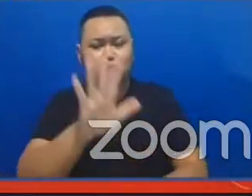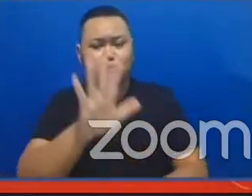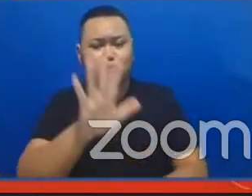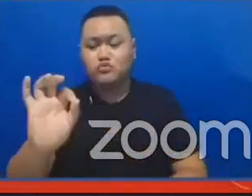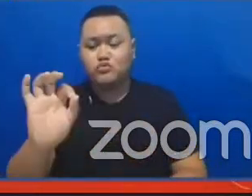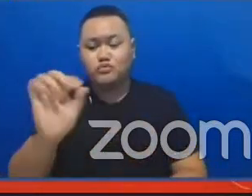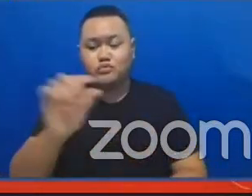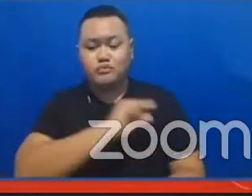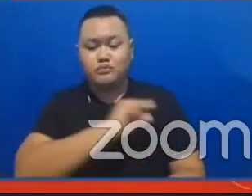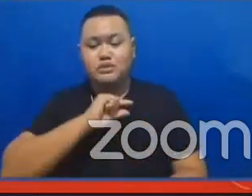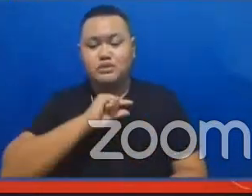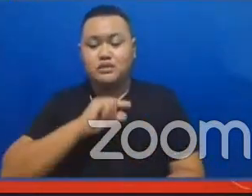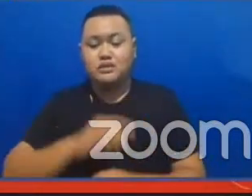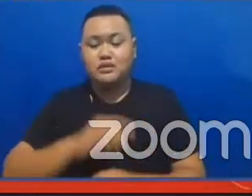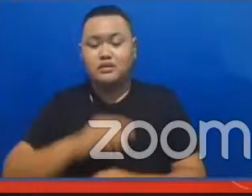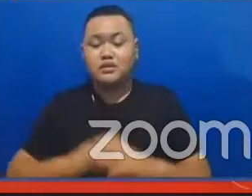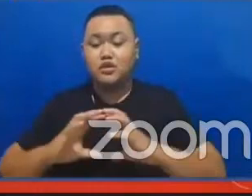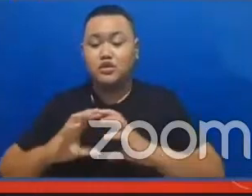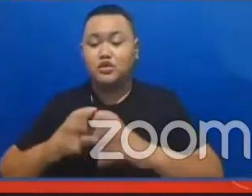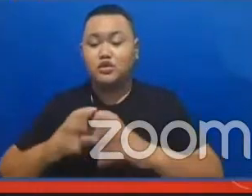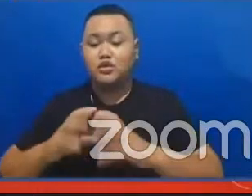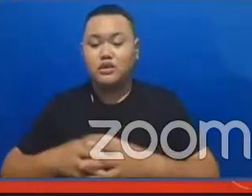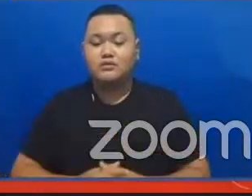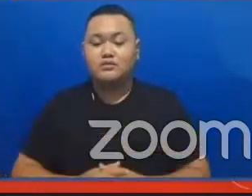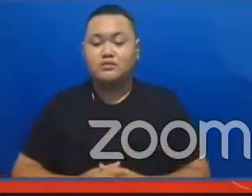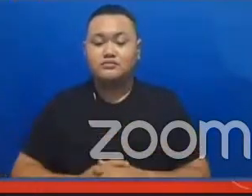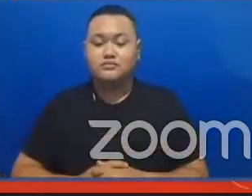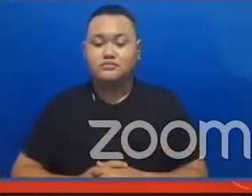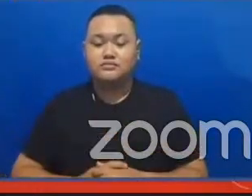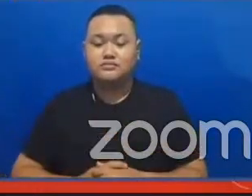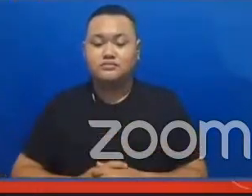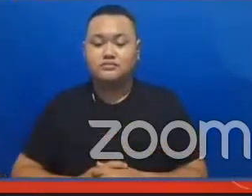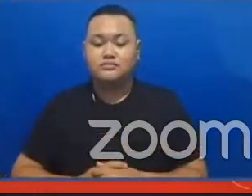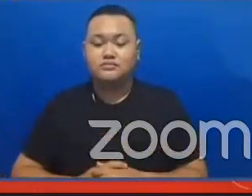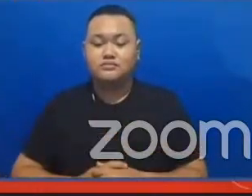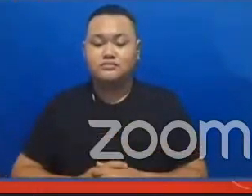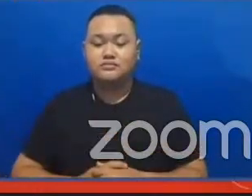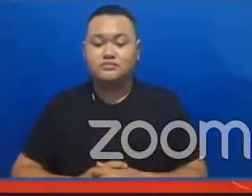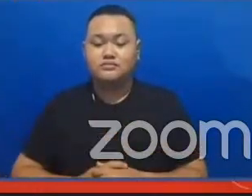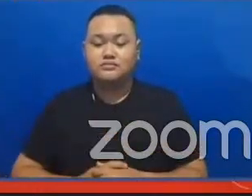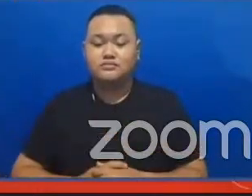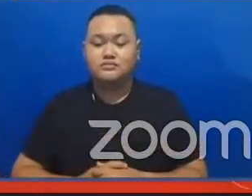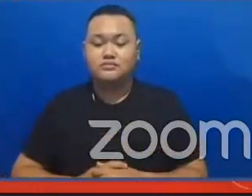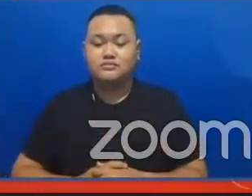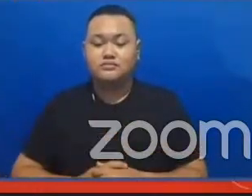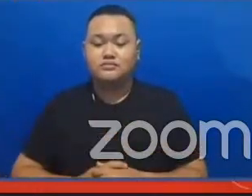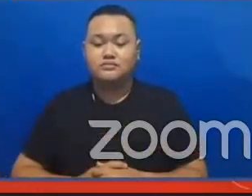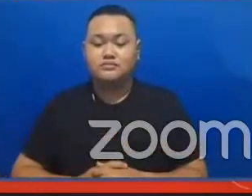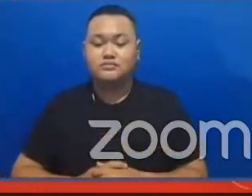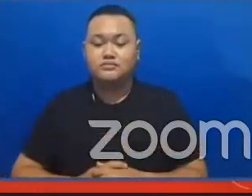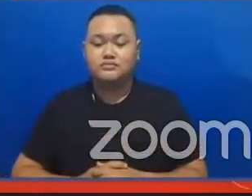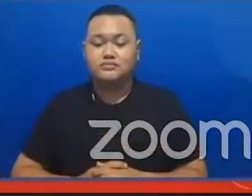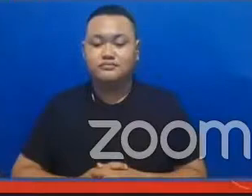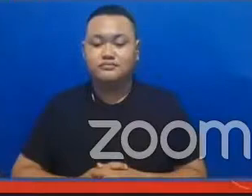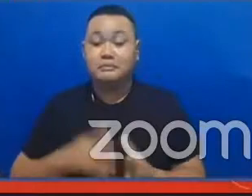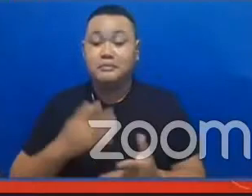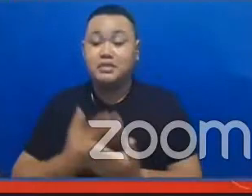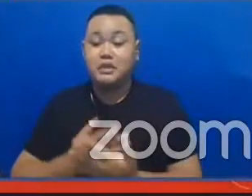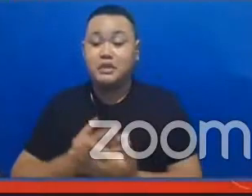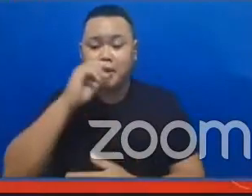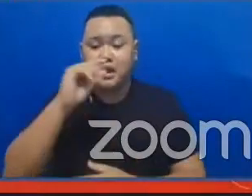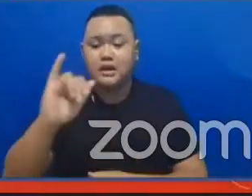Berkeley Foundation. Mungkin ini mohon ini Pak Ariza berbagi